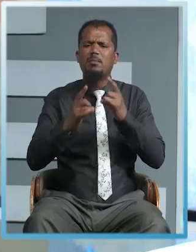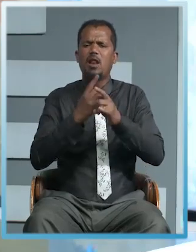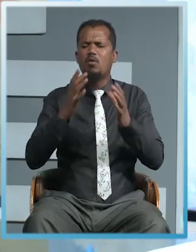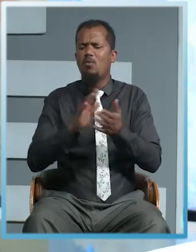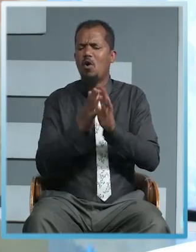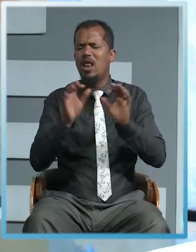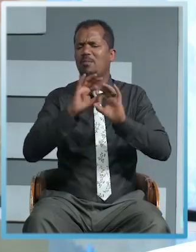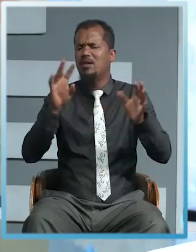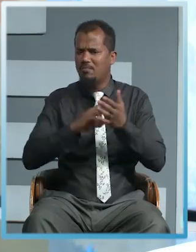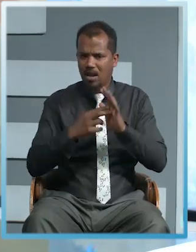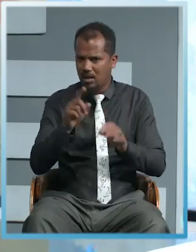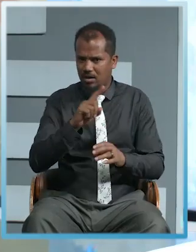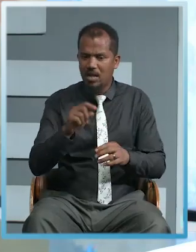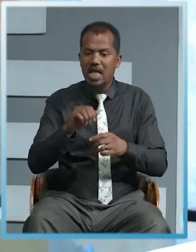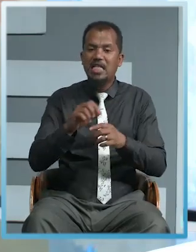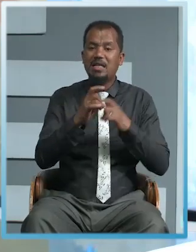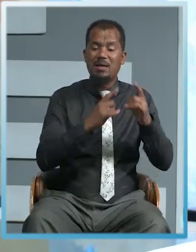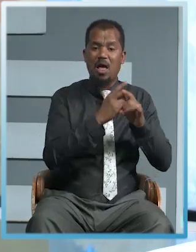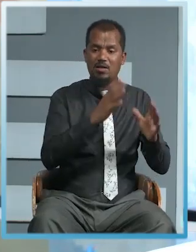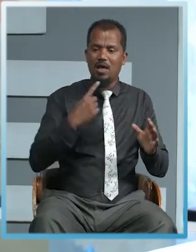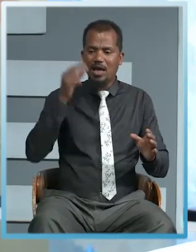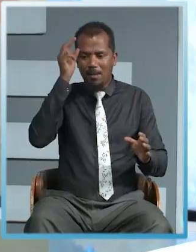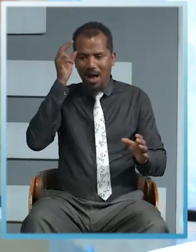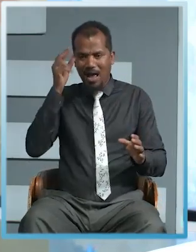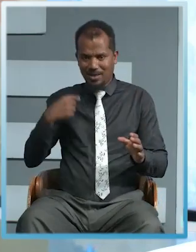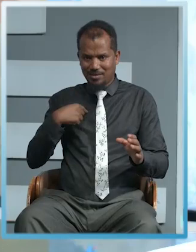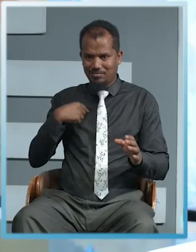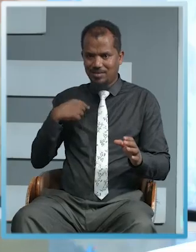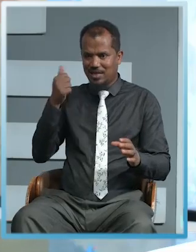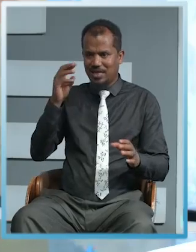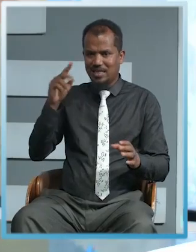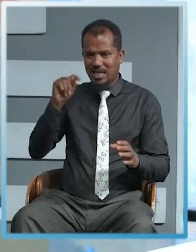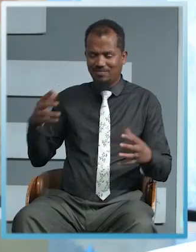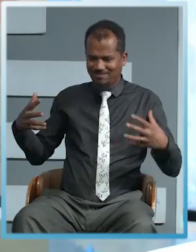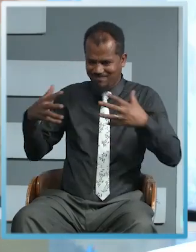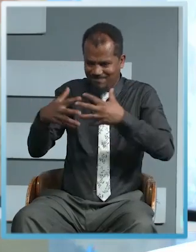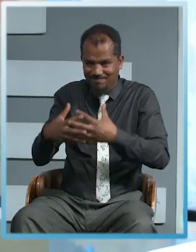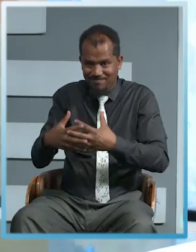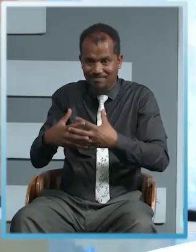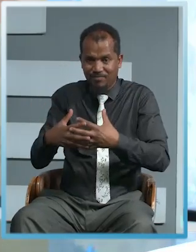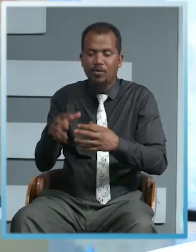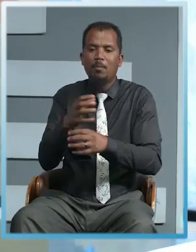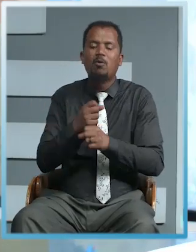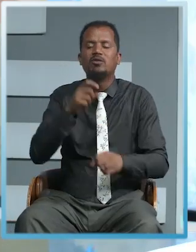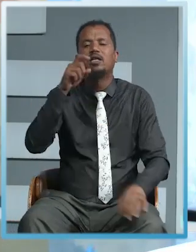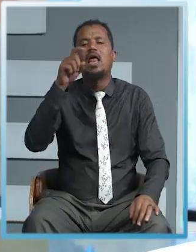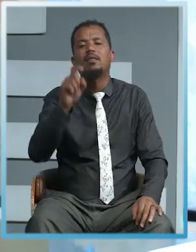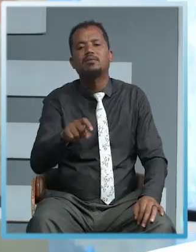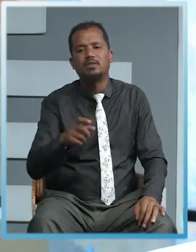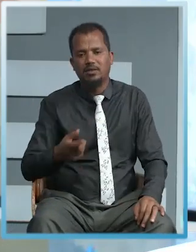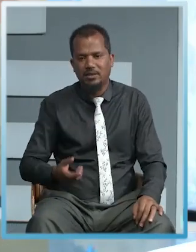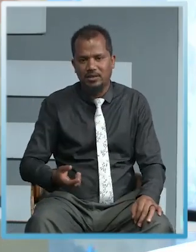አይደለም። ስልጣኔን ከኛ ባህልና ከኛ እሴት ጋር አዋህደን መውሰድ አለብን።